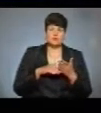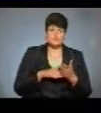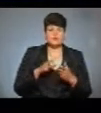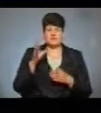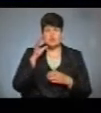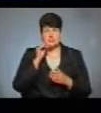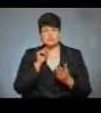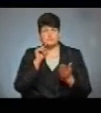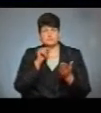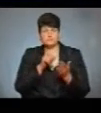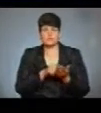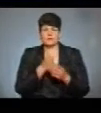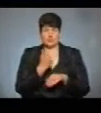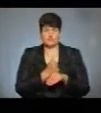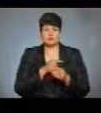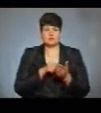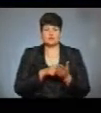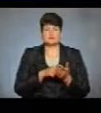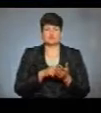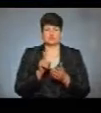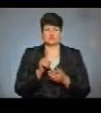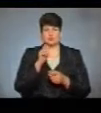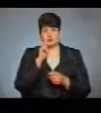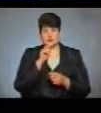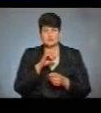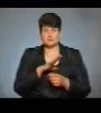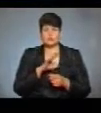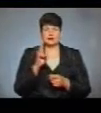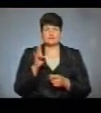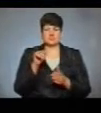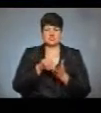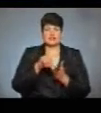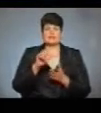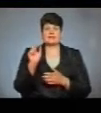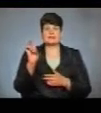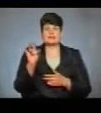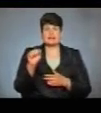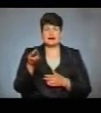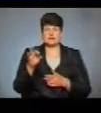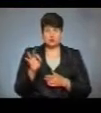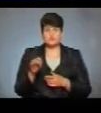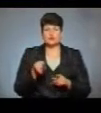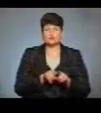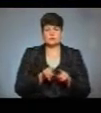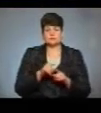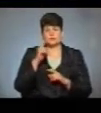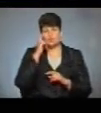стратегічною метою своєї діяльності набуття Україною членства у НАТО. Їхні програми сходяться в думці в тому,